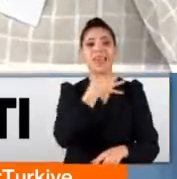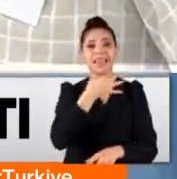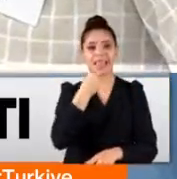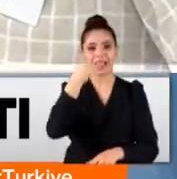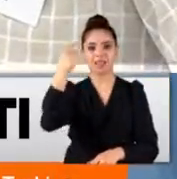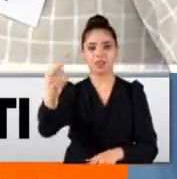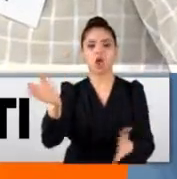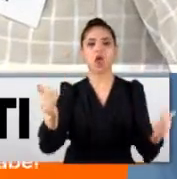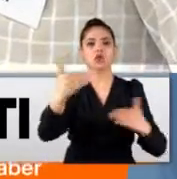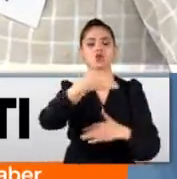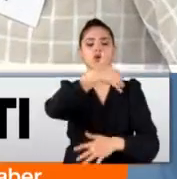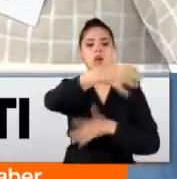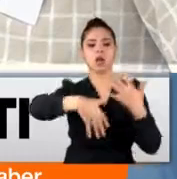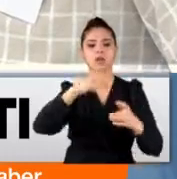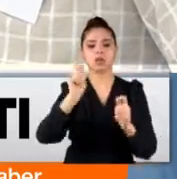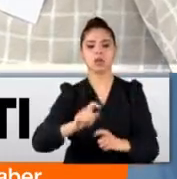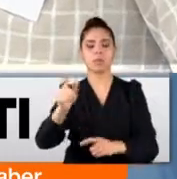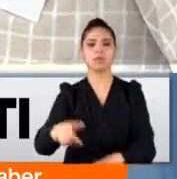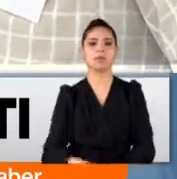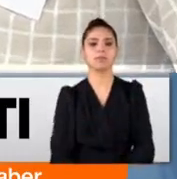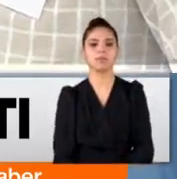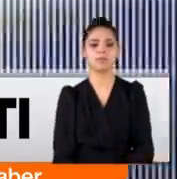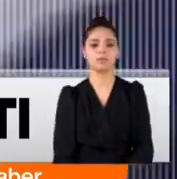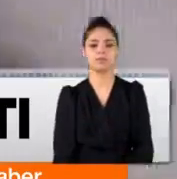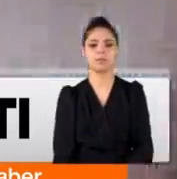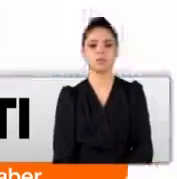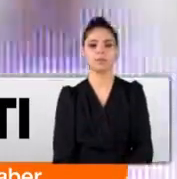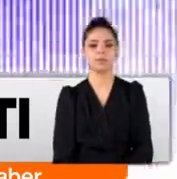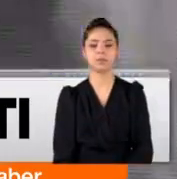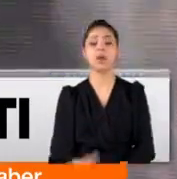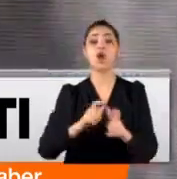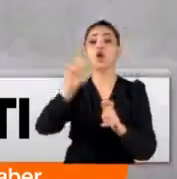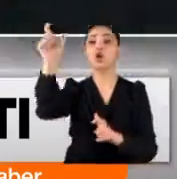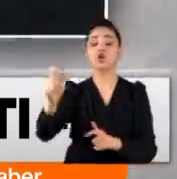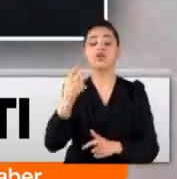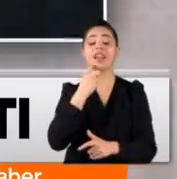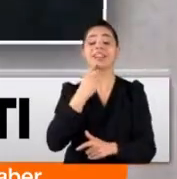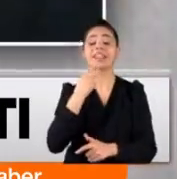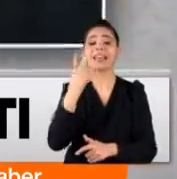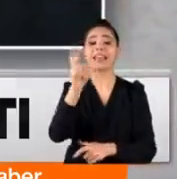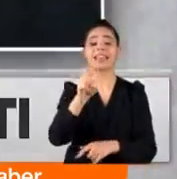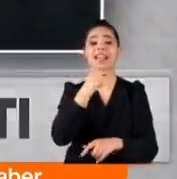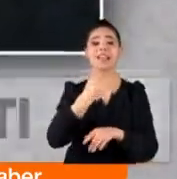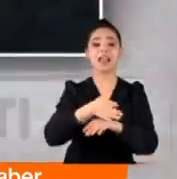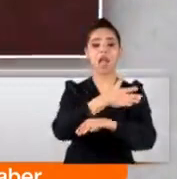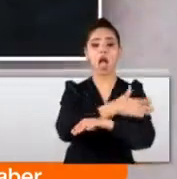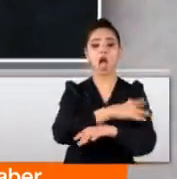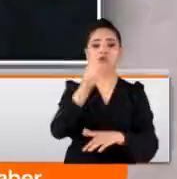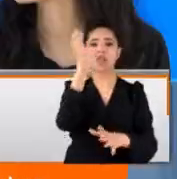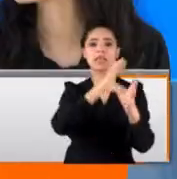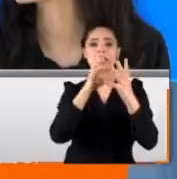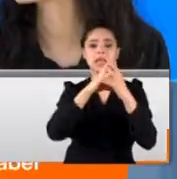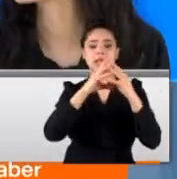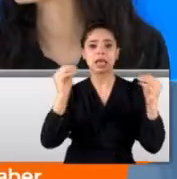isteyip stüdyoyu karıştırdı. Öküz! Mama abi lütfen. Gülşen Caymaz 8 yıl önce esrarengiz bir şekilde